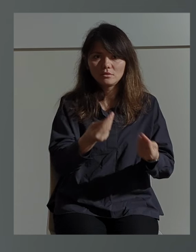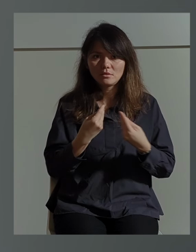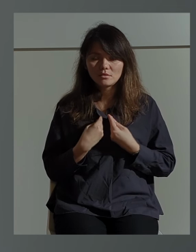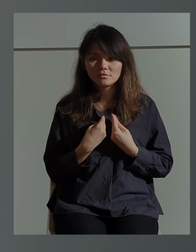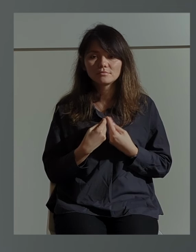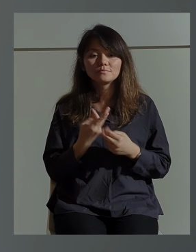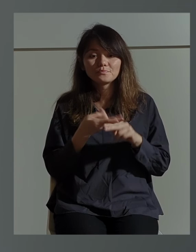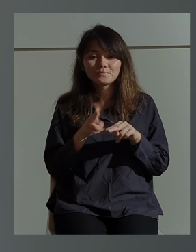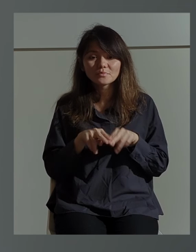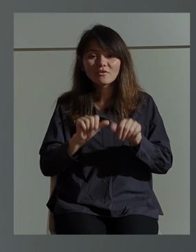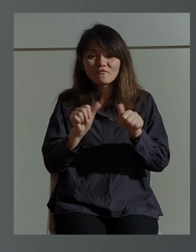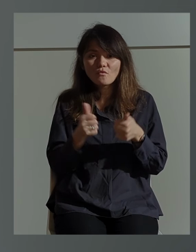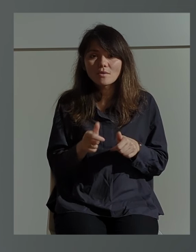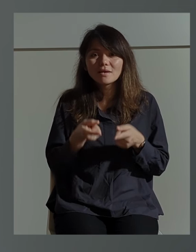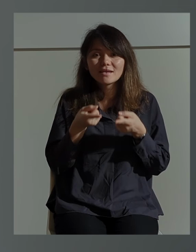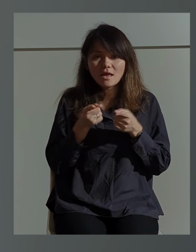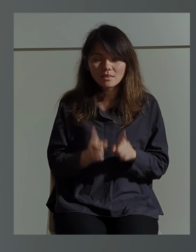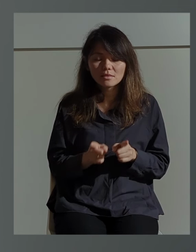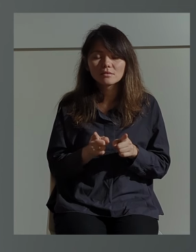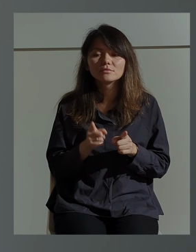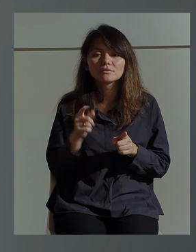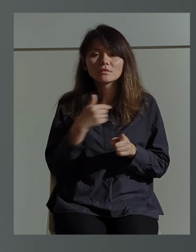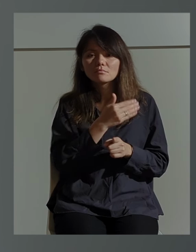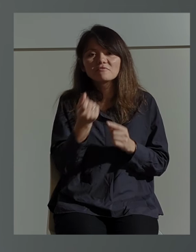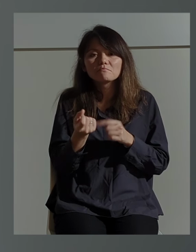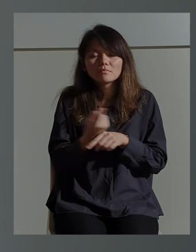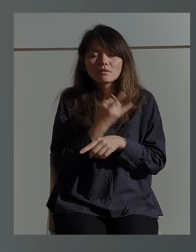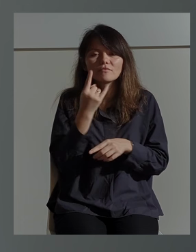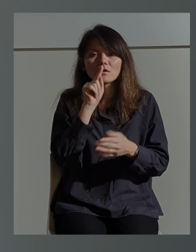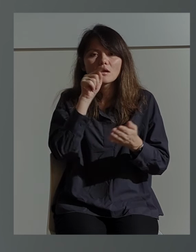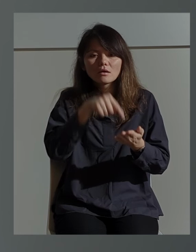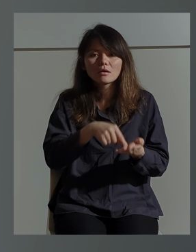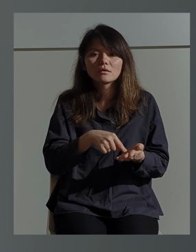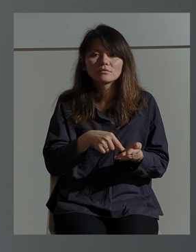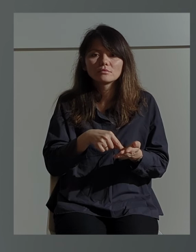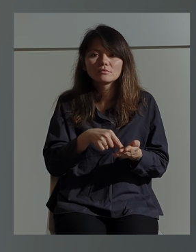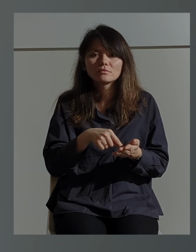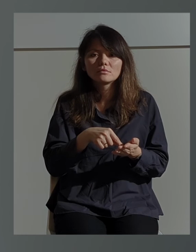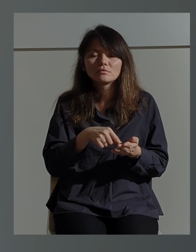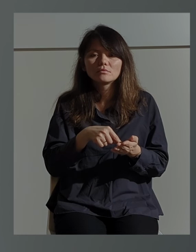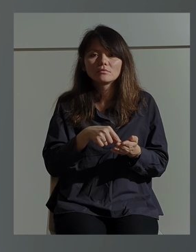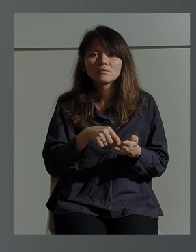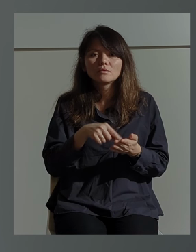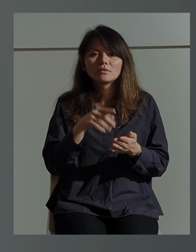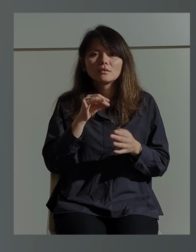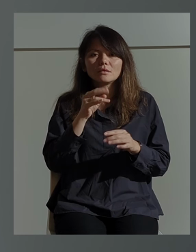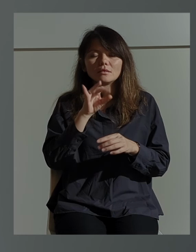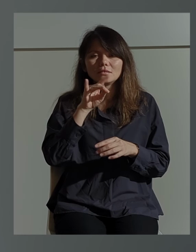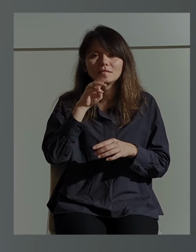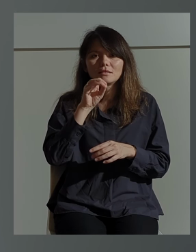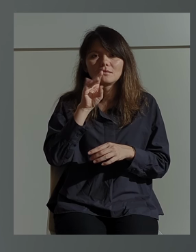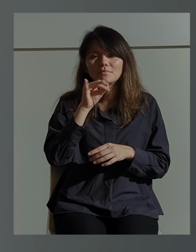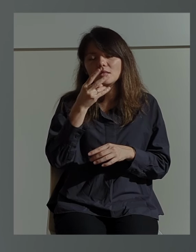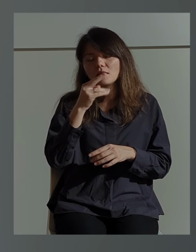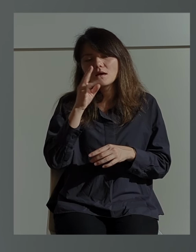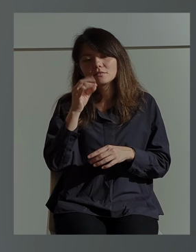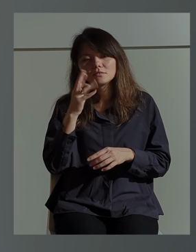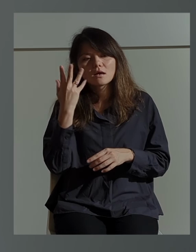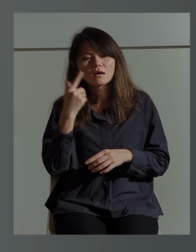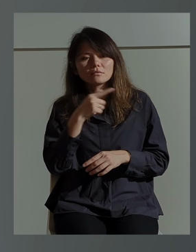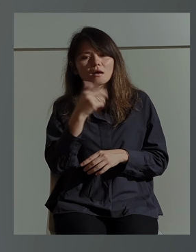и вот в этой форме реальности у Альт усе мы впервые оказываемся при интерпелляция так называемой когда нас